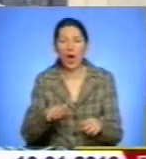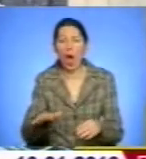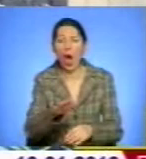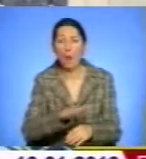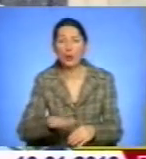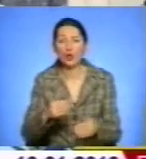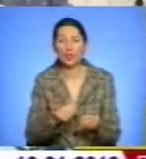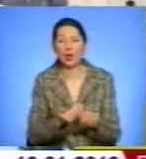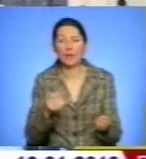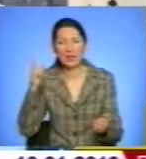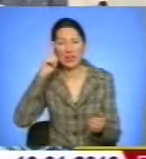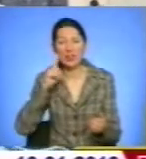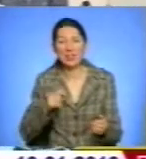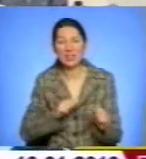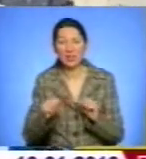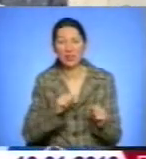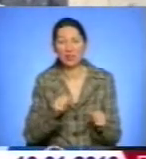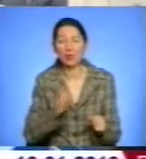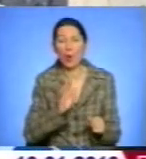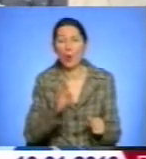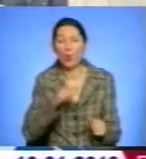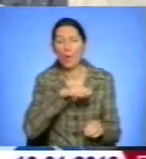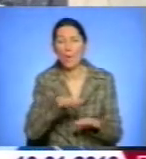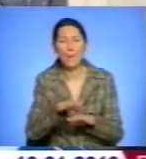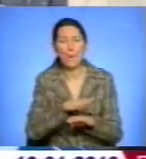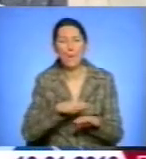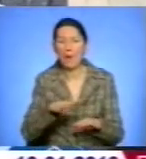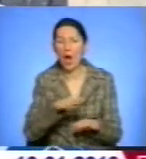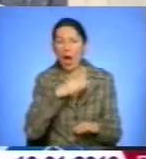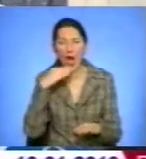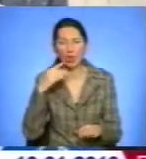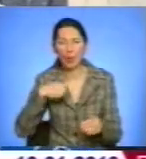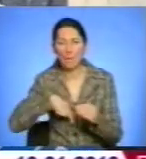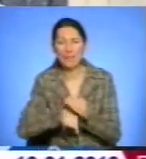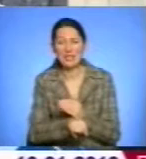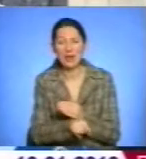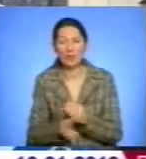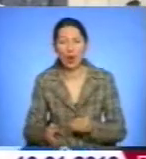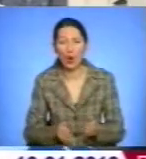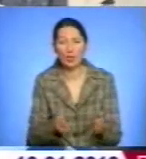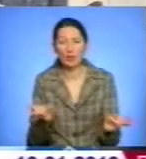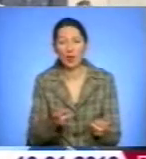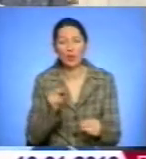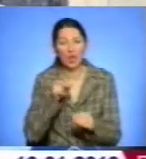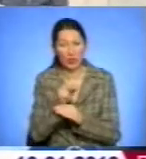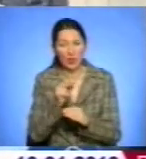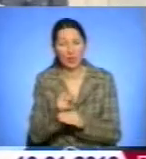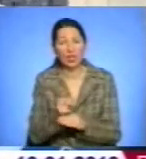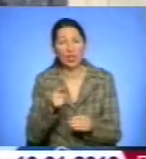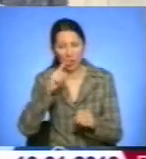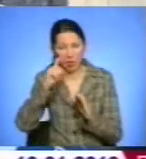єврейських керівництв, все, маса була підземних ходів. Ну, треба було просто їх вивчити, дослідити, підсилити. І можливо,